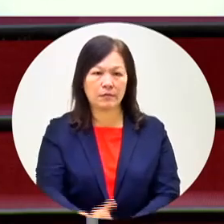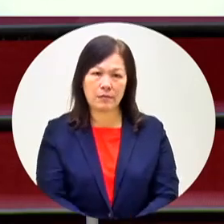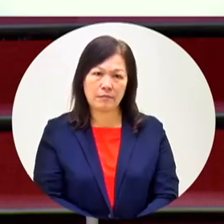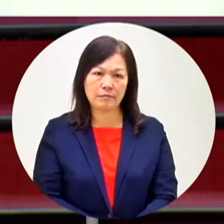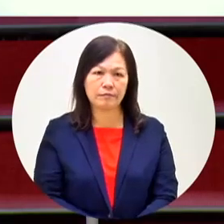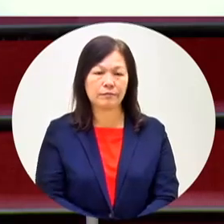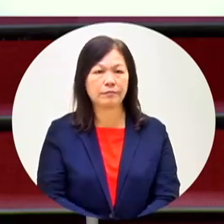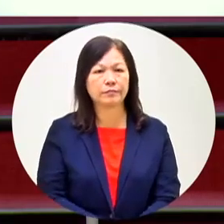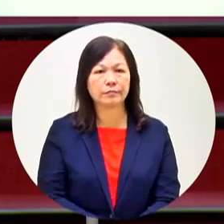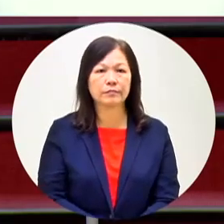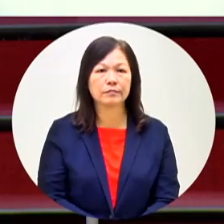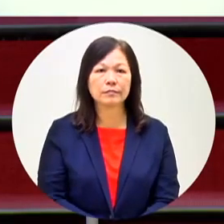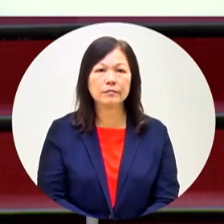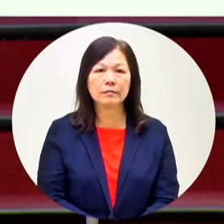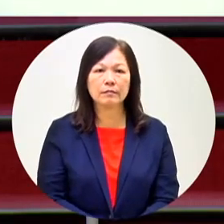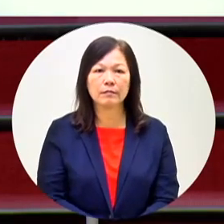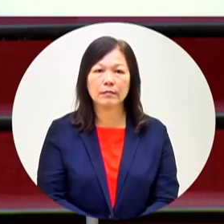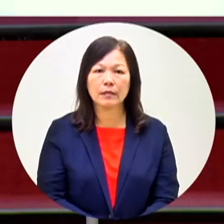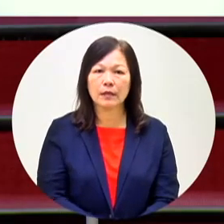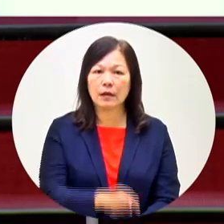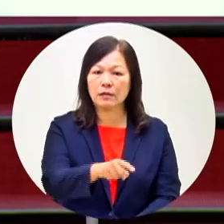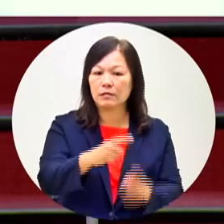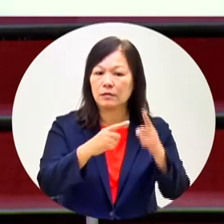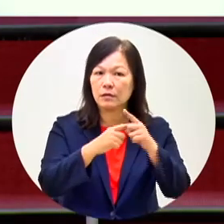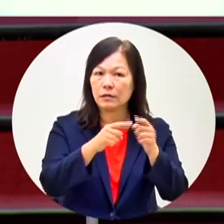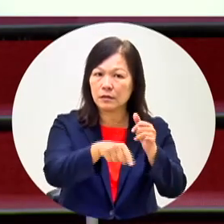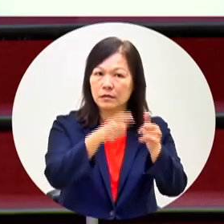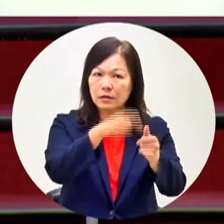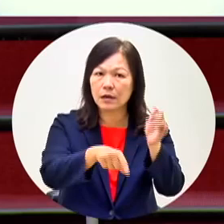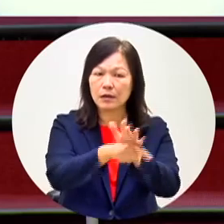啊！这个人就甲你捧骨啊，刀面啊，你看袂下你啊！